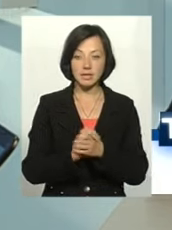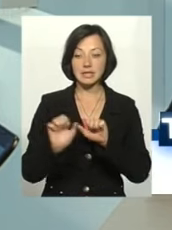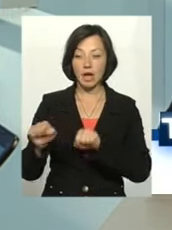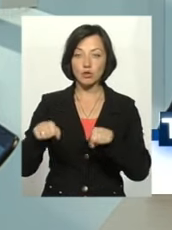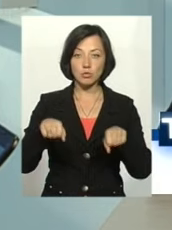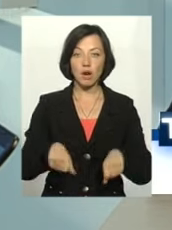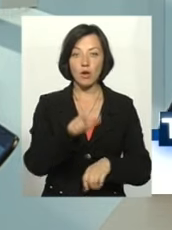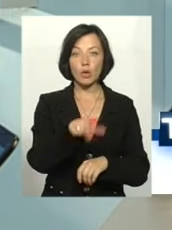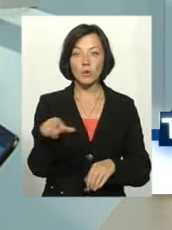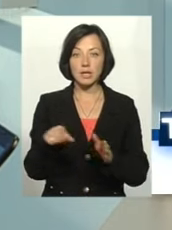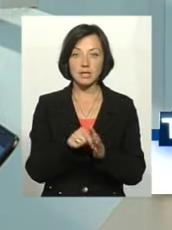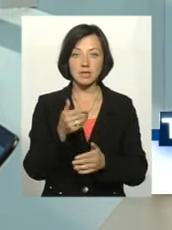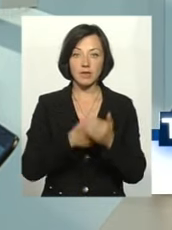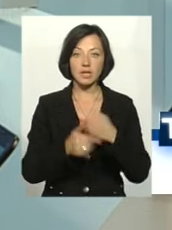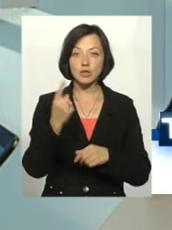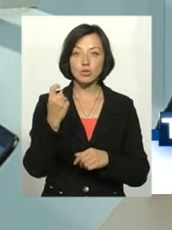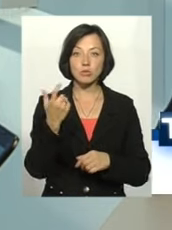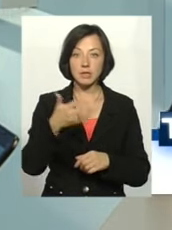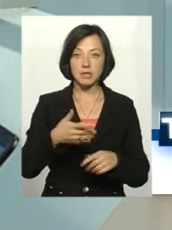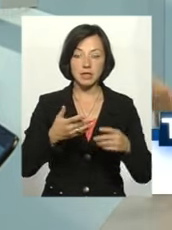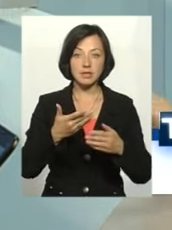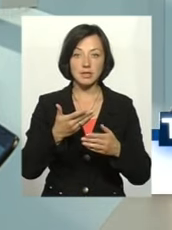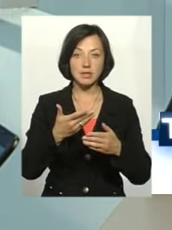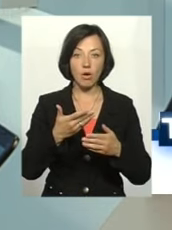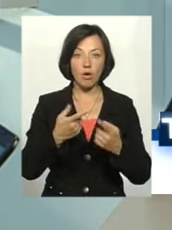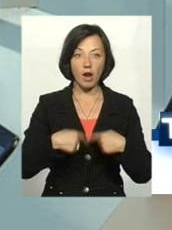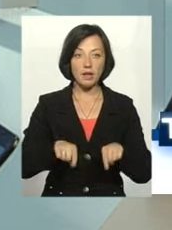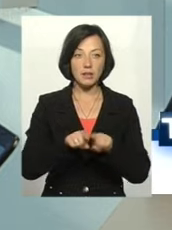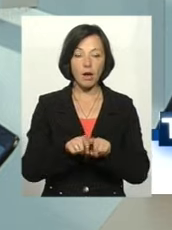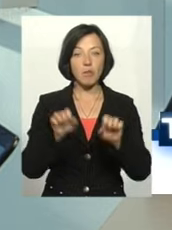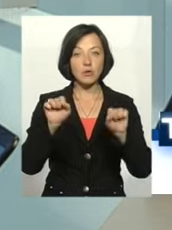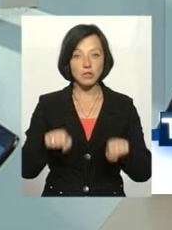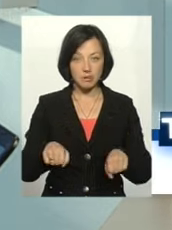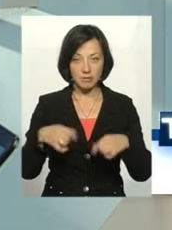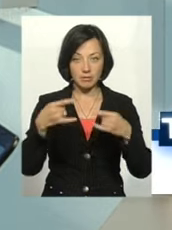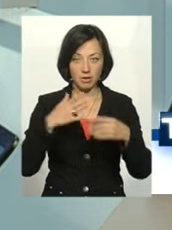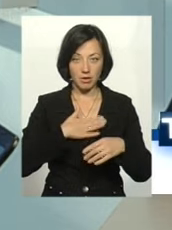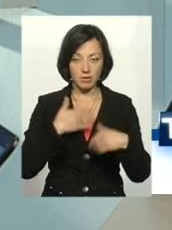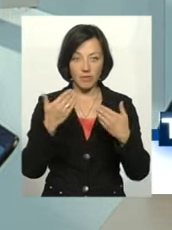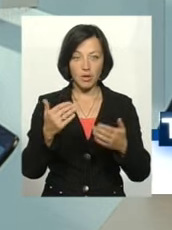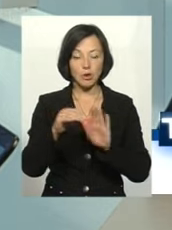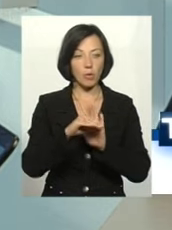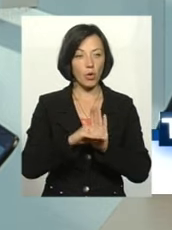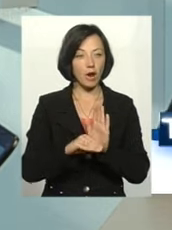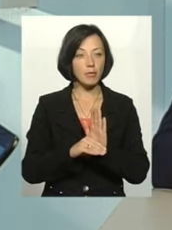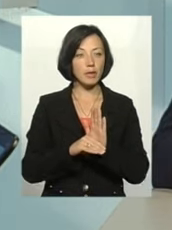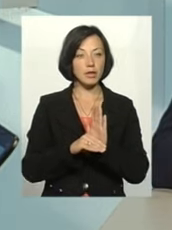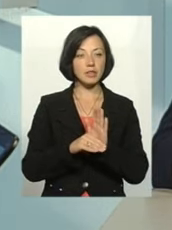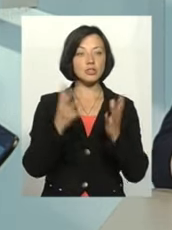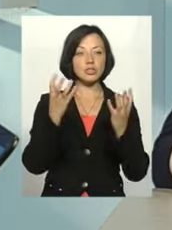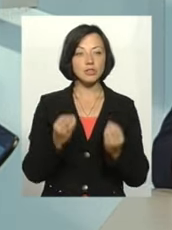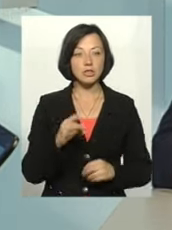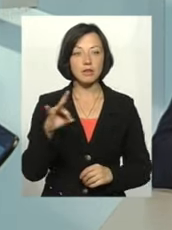понад 150 організацій. До речі, ми зараз маємо можливість, завдяки можливості, які надав Поділля-центр, ваша програма, ще